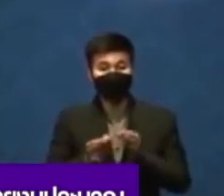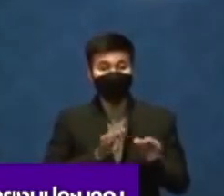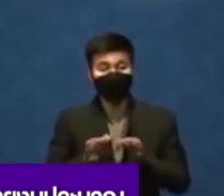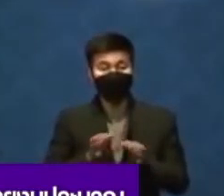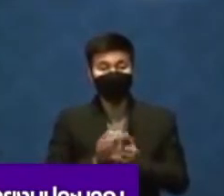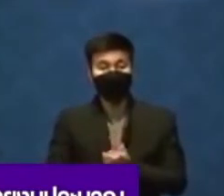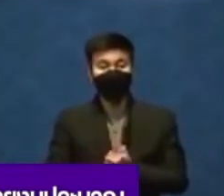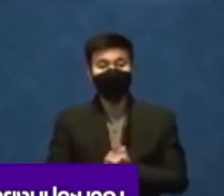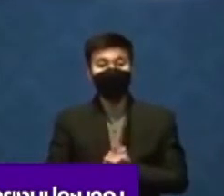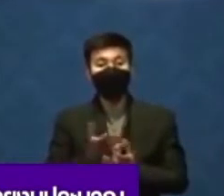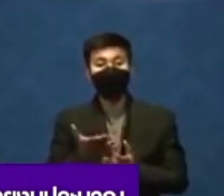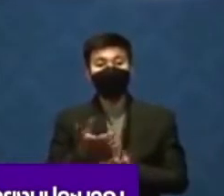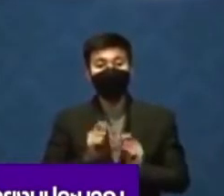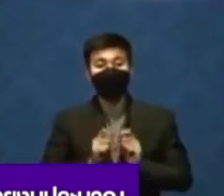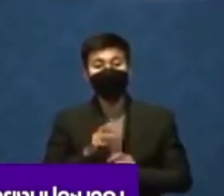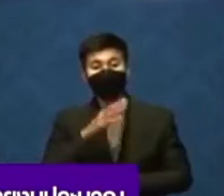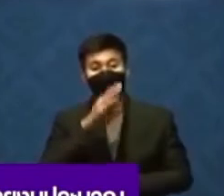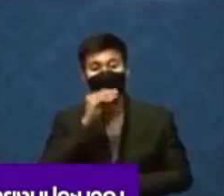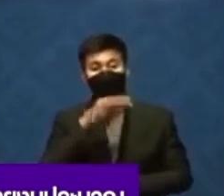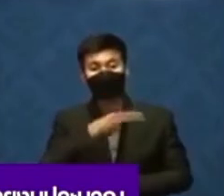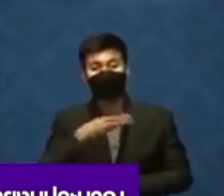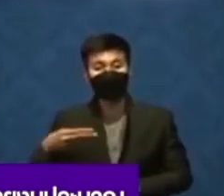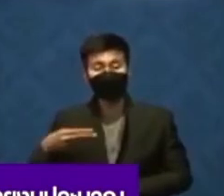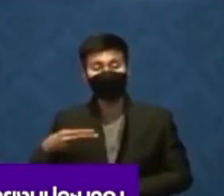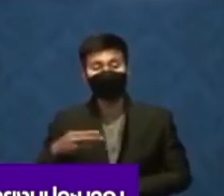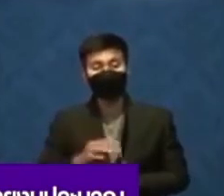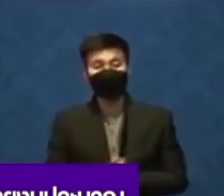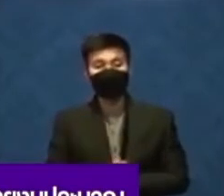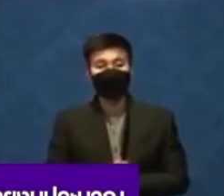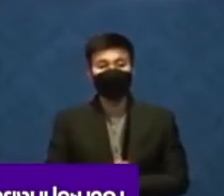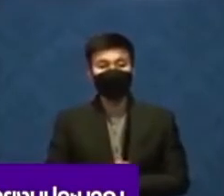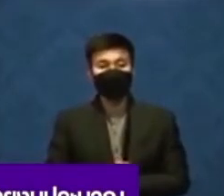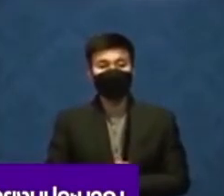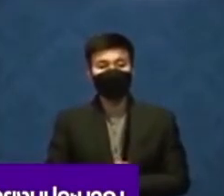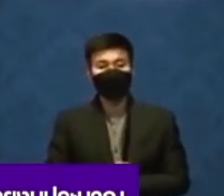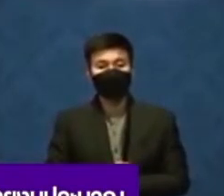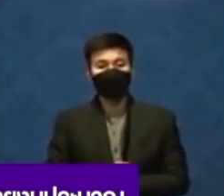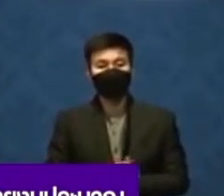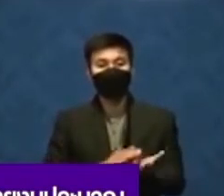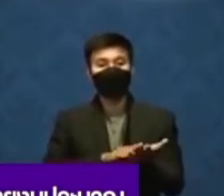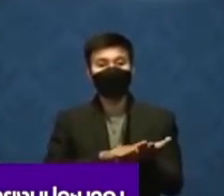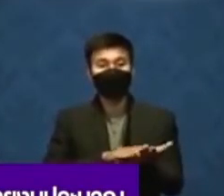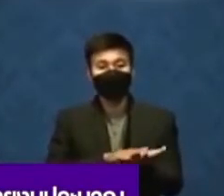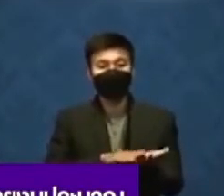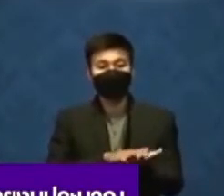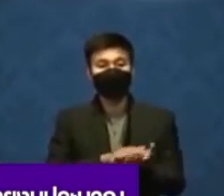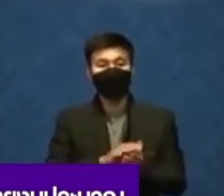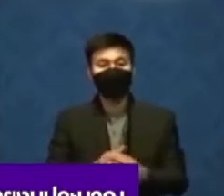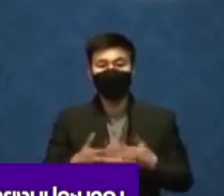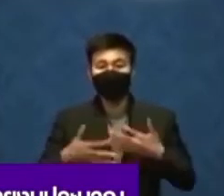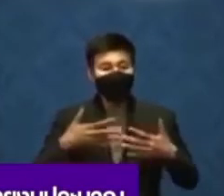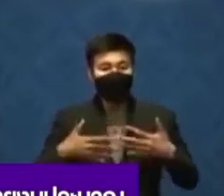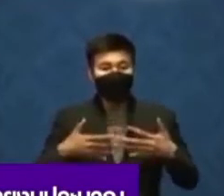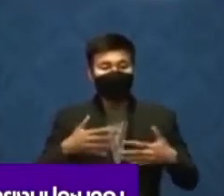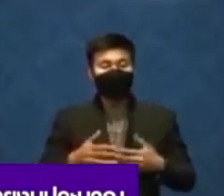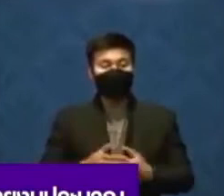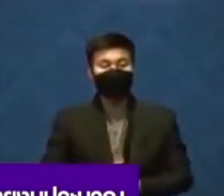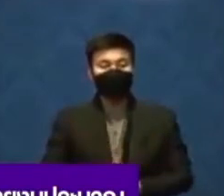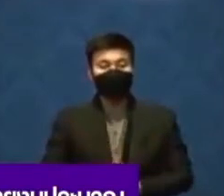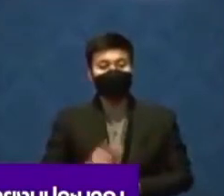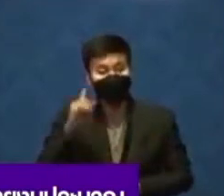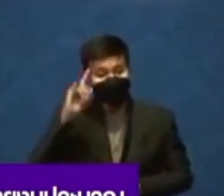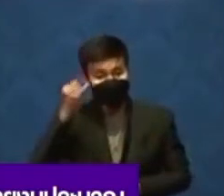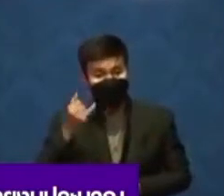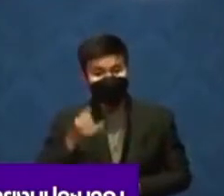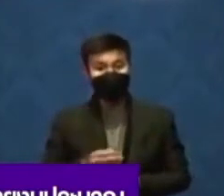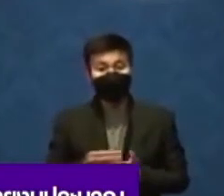านอภัยทานังอมิตรทานังทิมาติการรู้จักให้อ